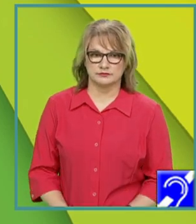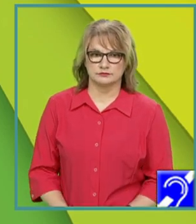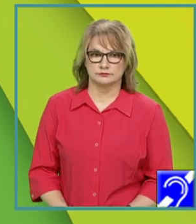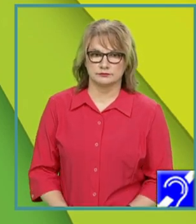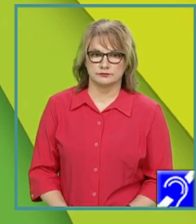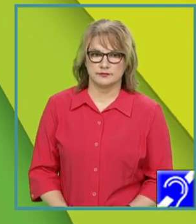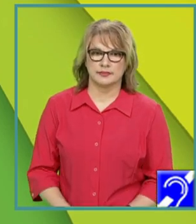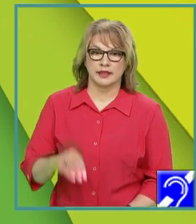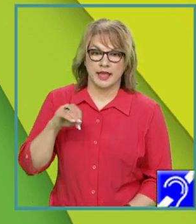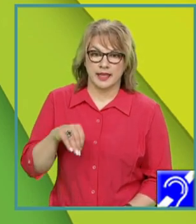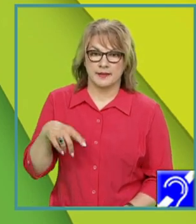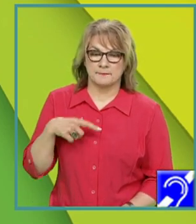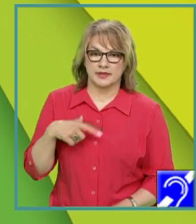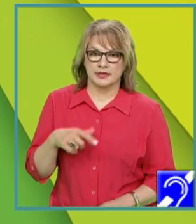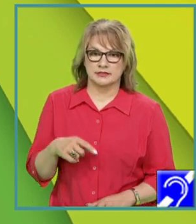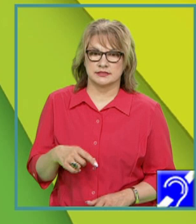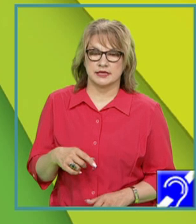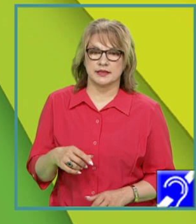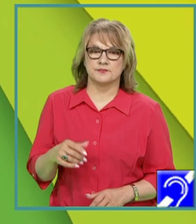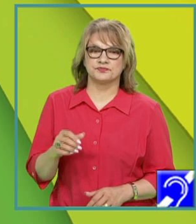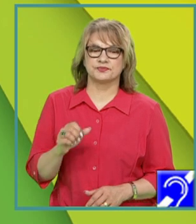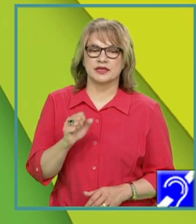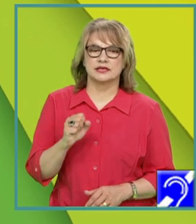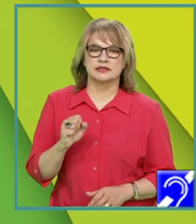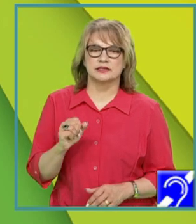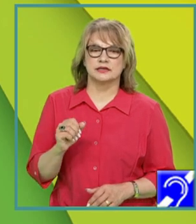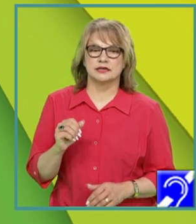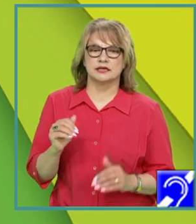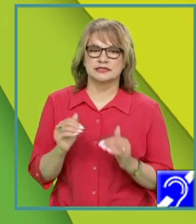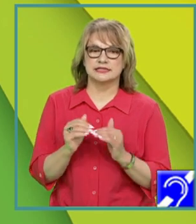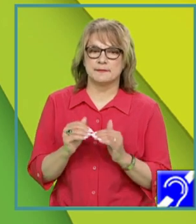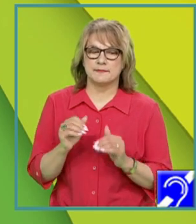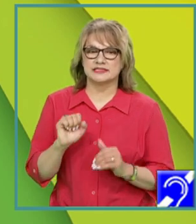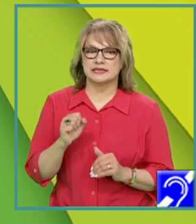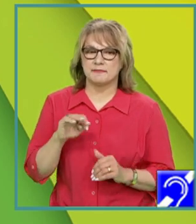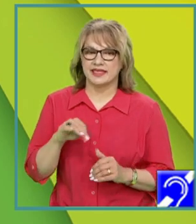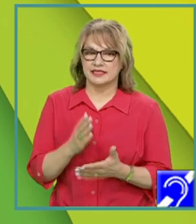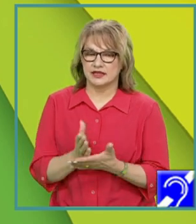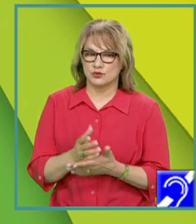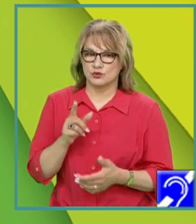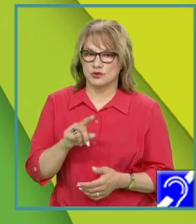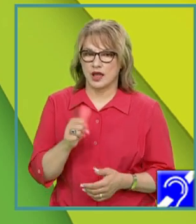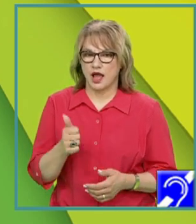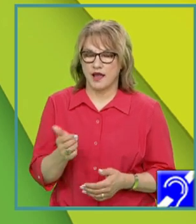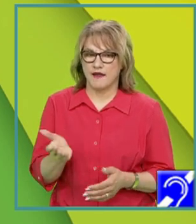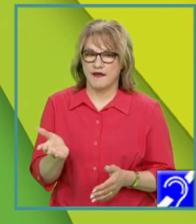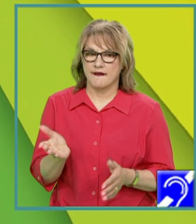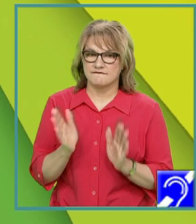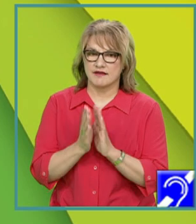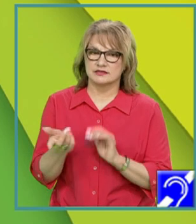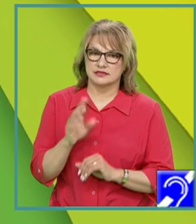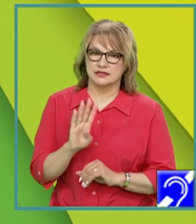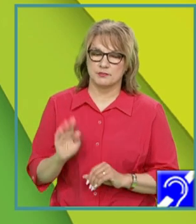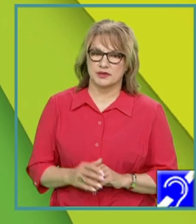e m este puțin metri cool lui A față de B Ce